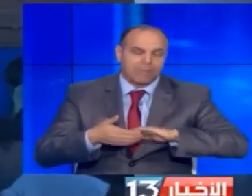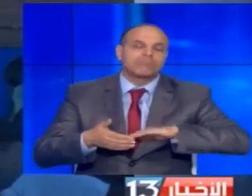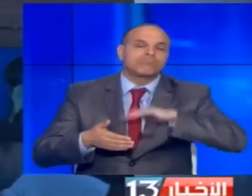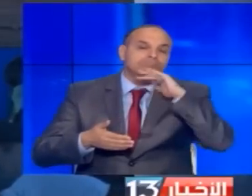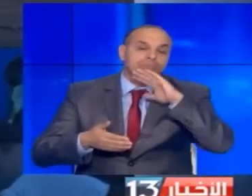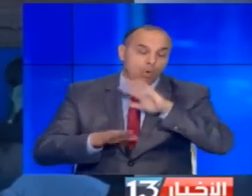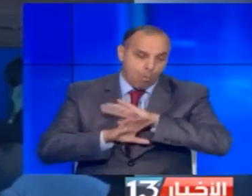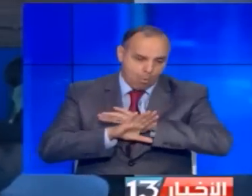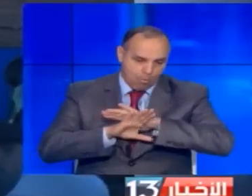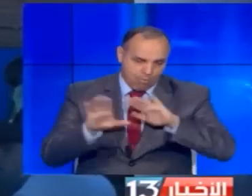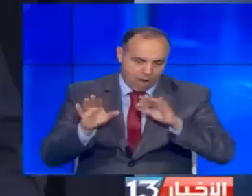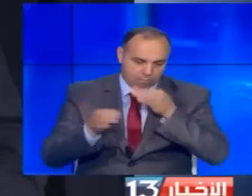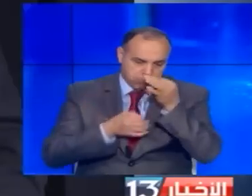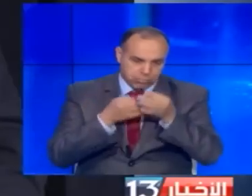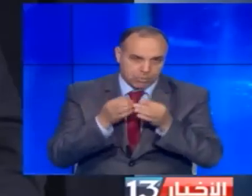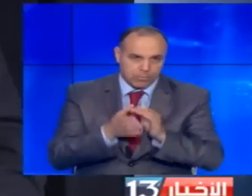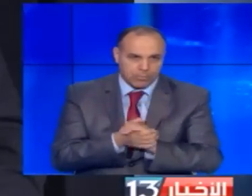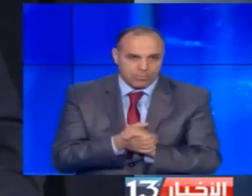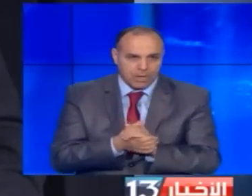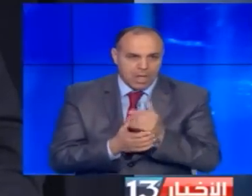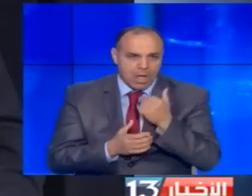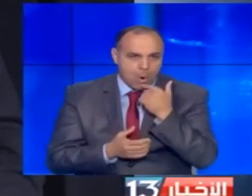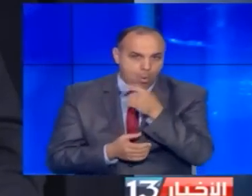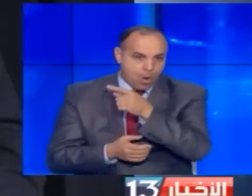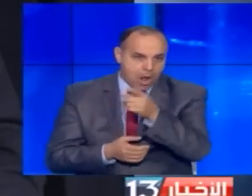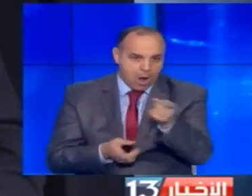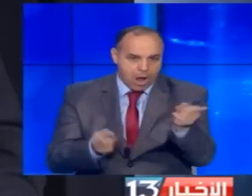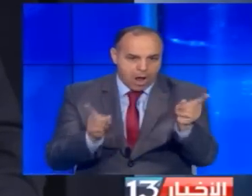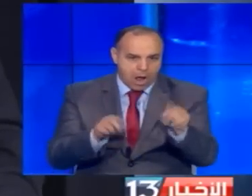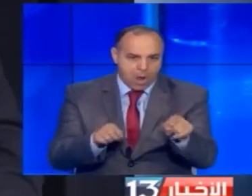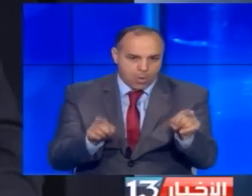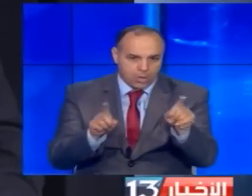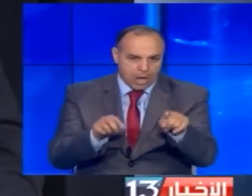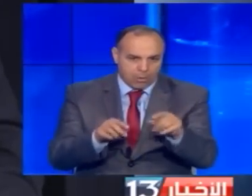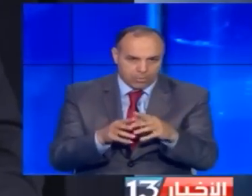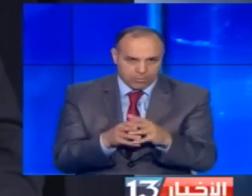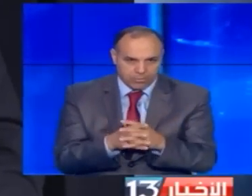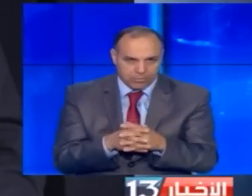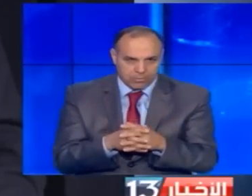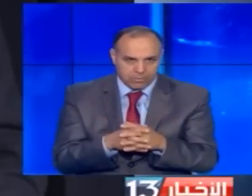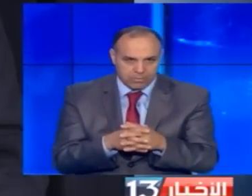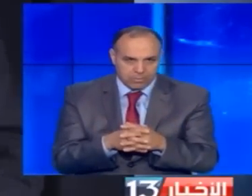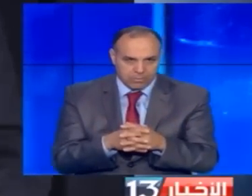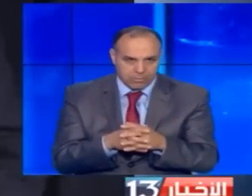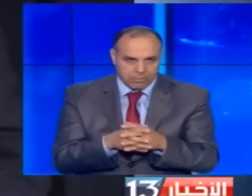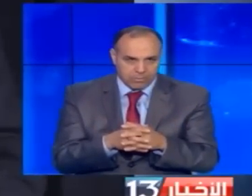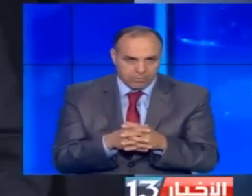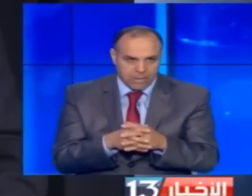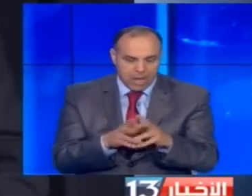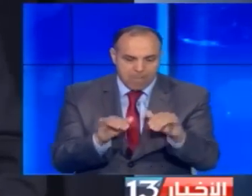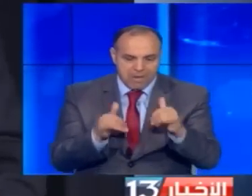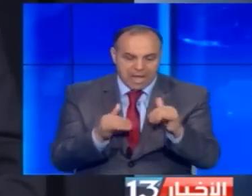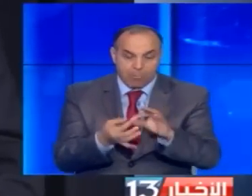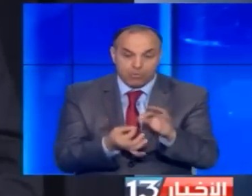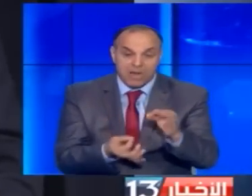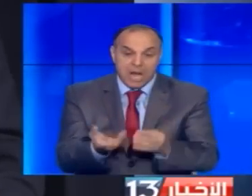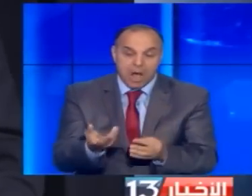نفذ وفق تعبيره. أقول وأكرر مرة أخرى، ما تلعبوش